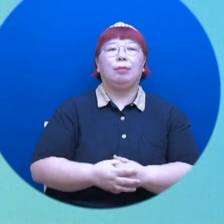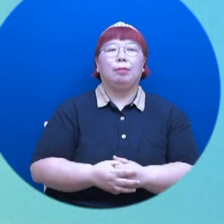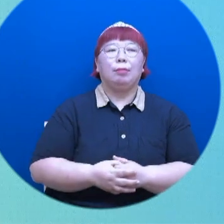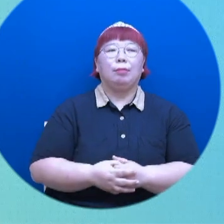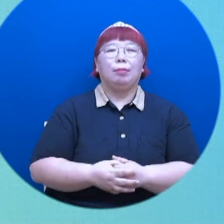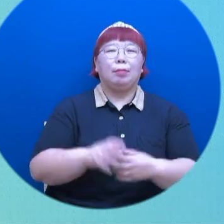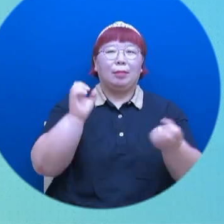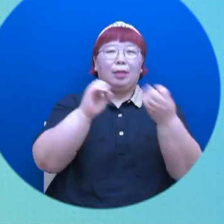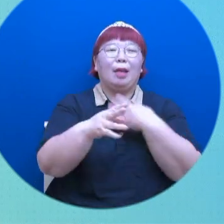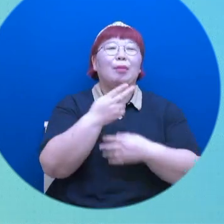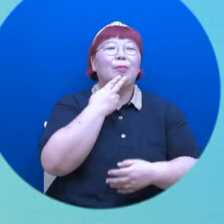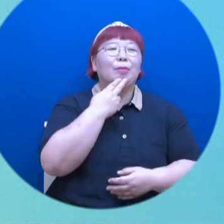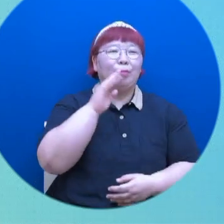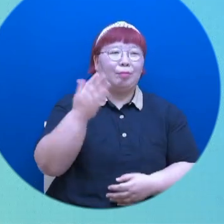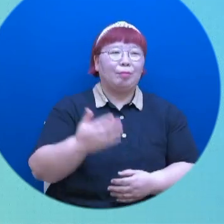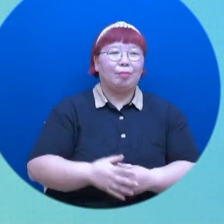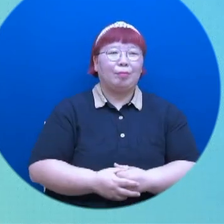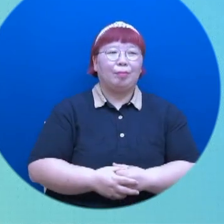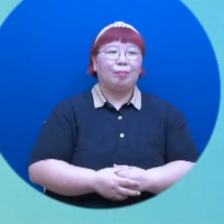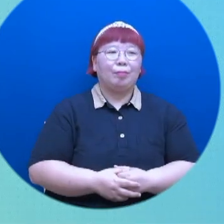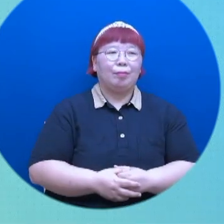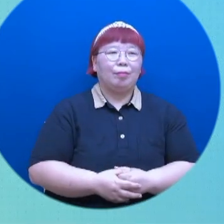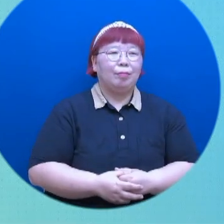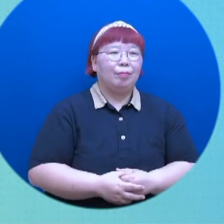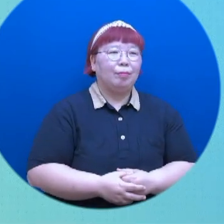대답은 안 하셔도 괜찮습니다.